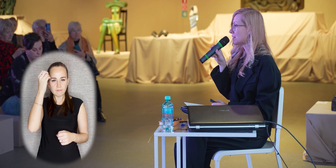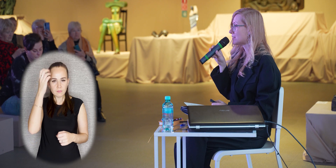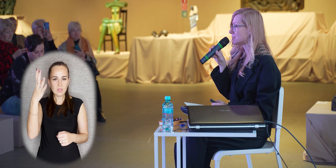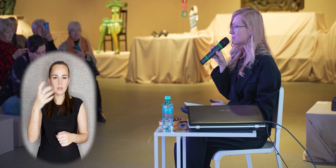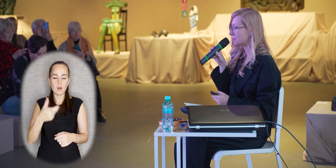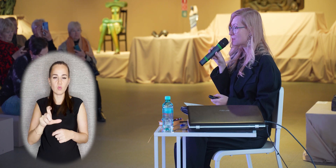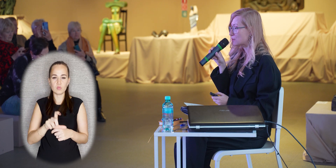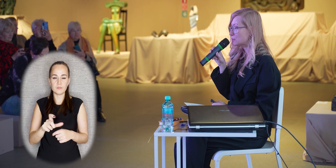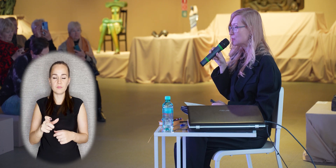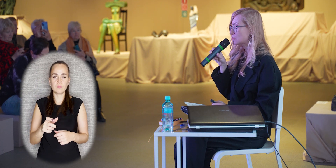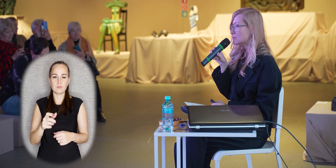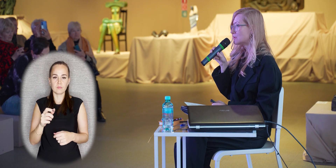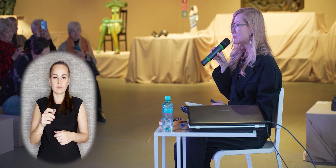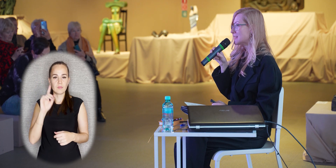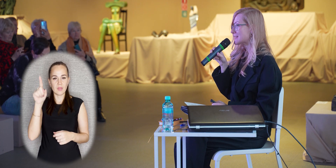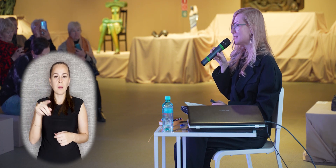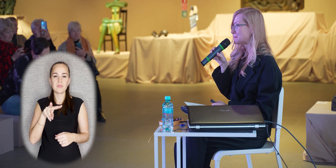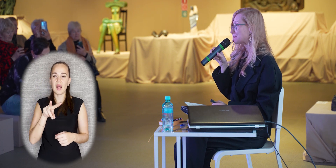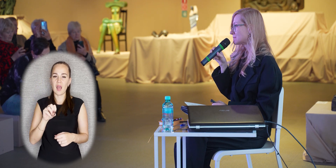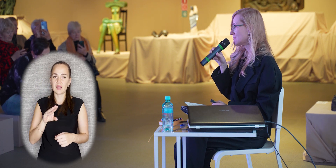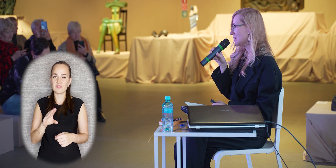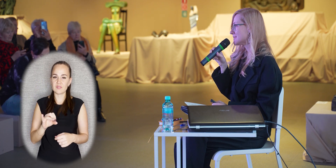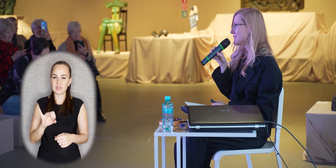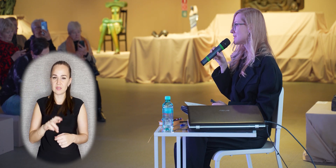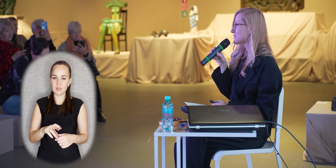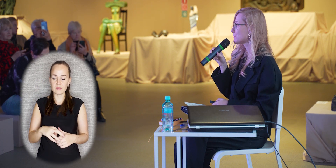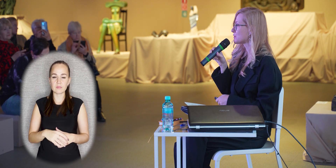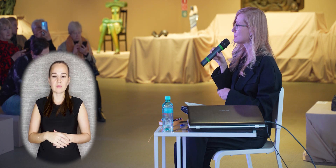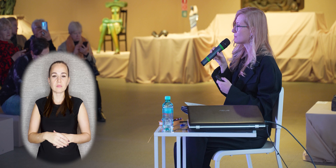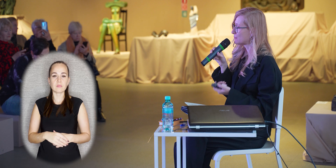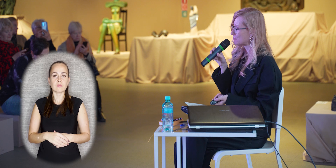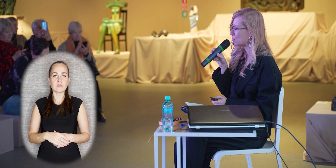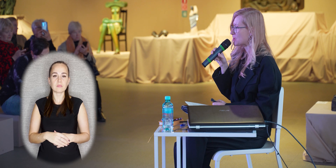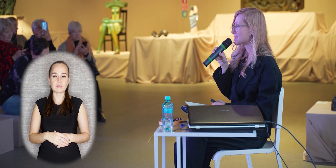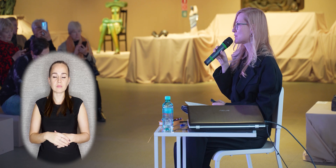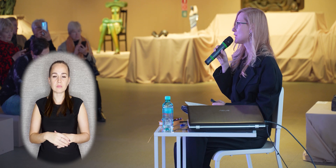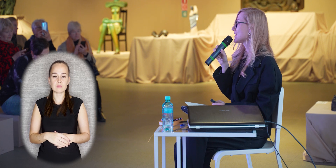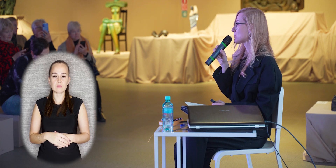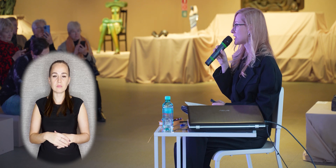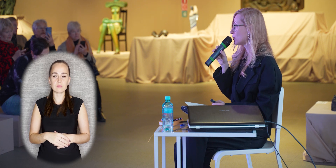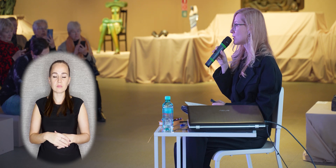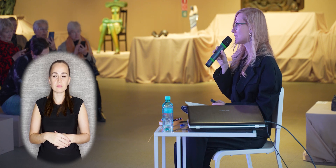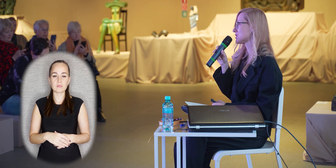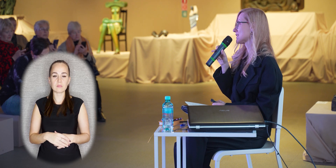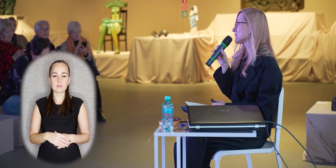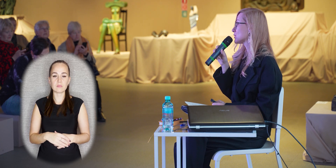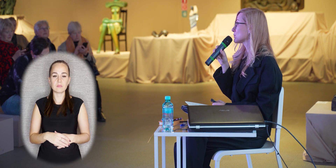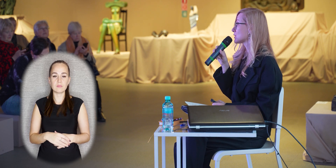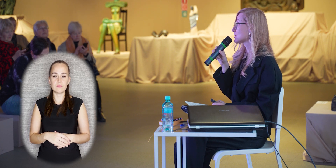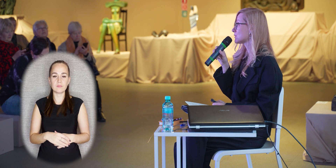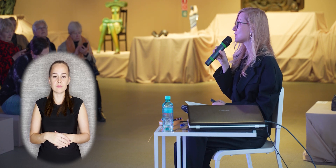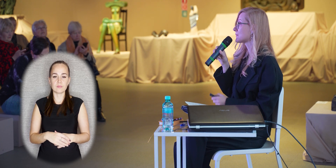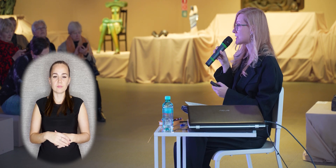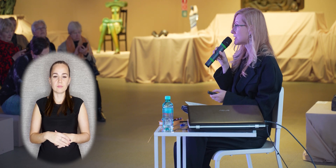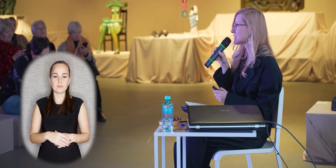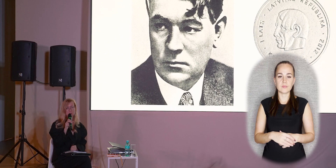латвийскую скульптуру. Но если Залькальнс все-таки больше оказал на нее влияние как педагог, а также сохранилось очень